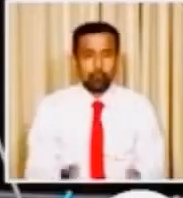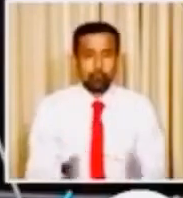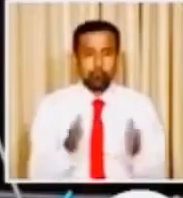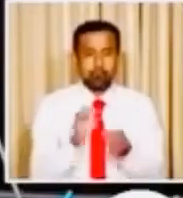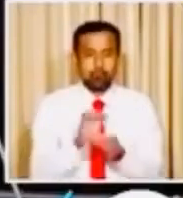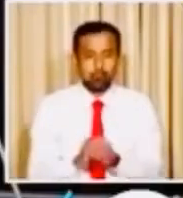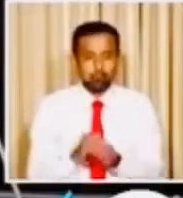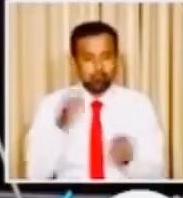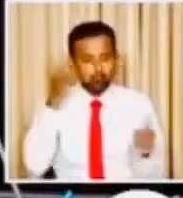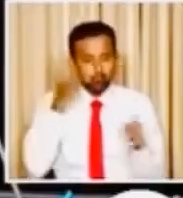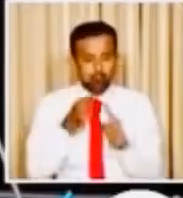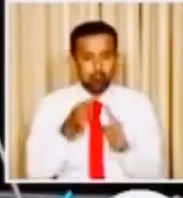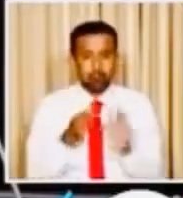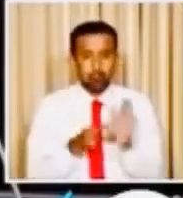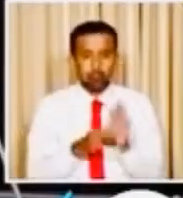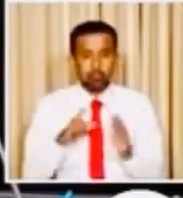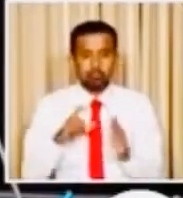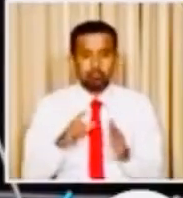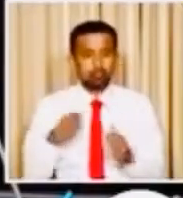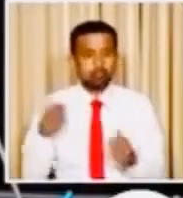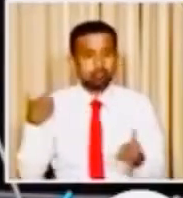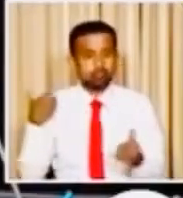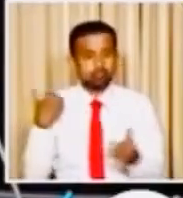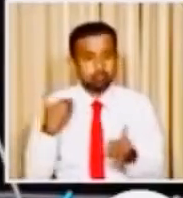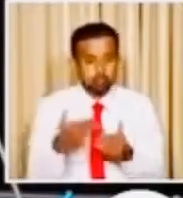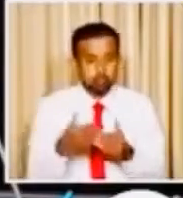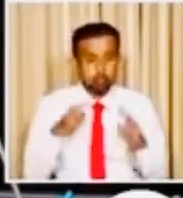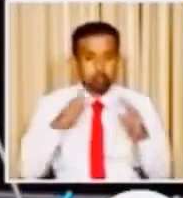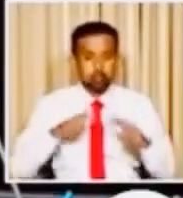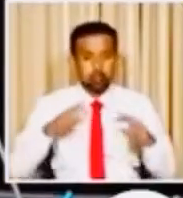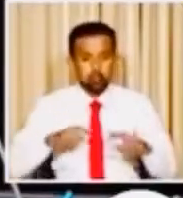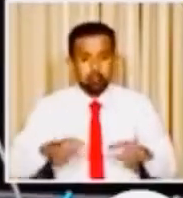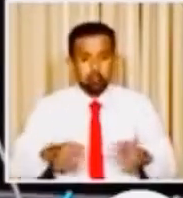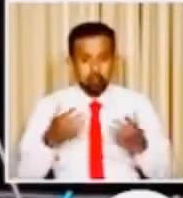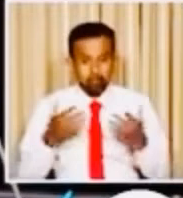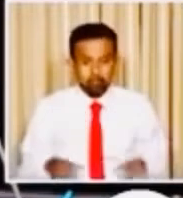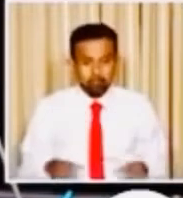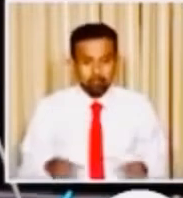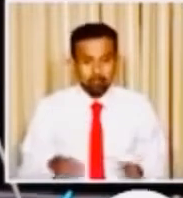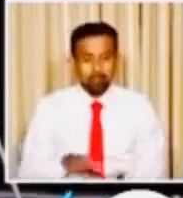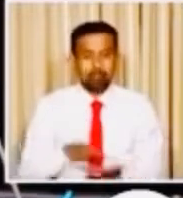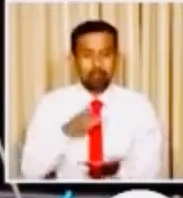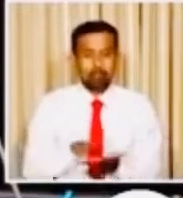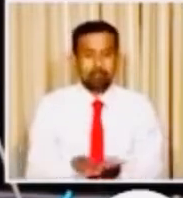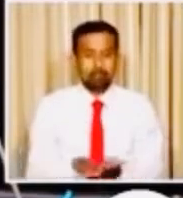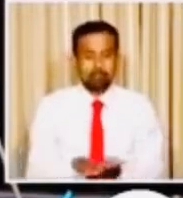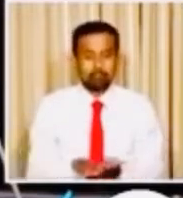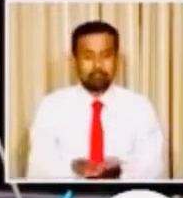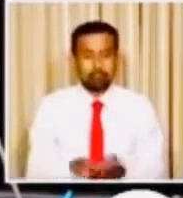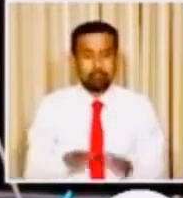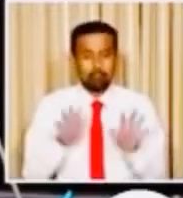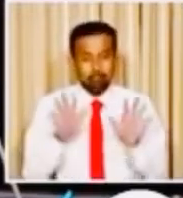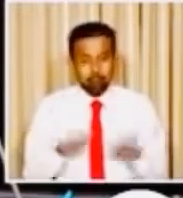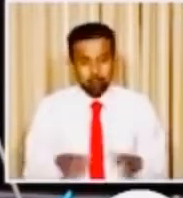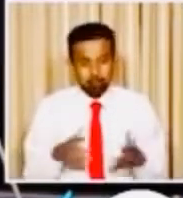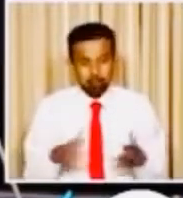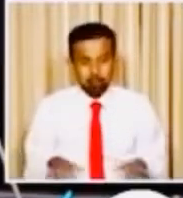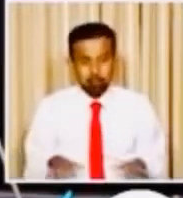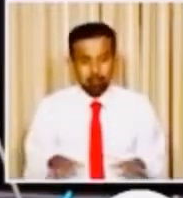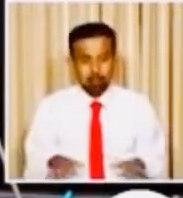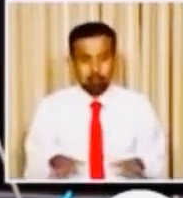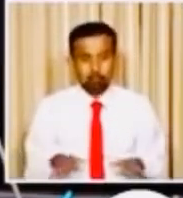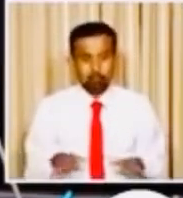ආරක්ෂාව පිළිබඳ ජාතික සභාව දීර්ඝ ලෙස පරීක්ෂණ කරලා එයා ගත්ත තීන්දුවල ප්‍රතිඵලයක් හැටියට